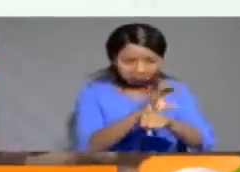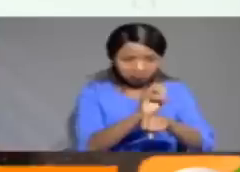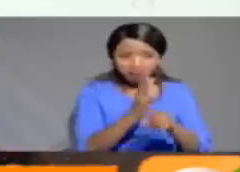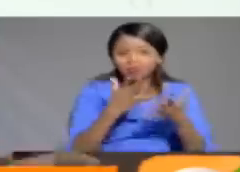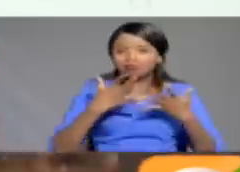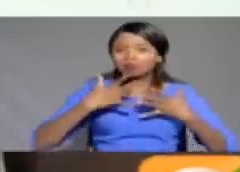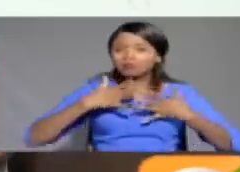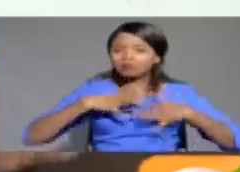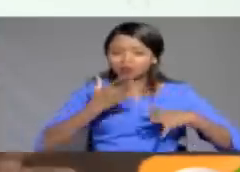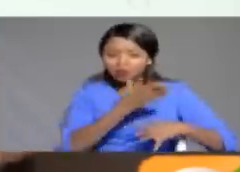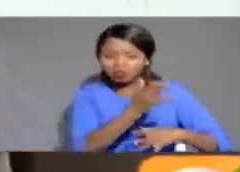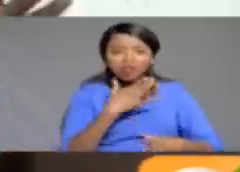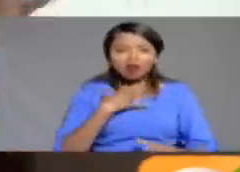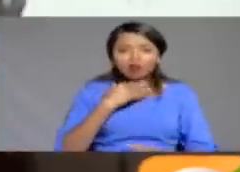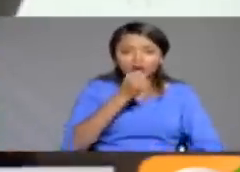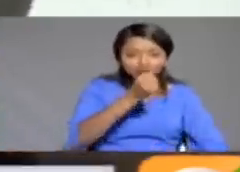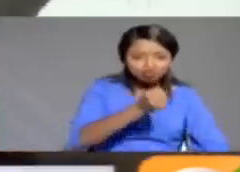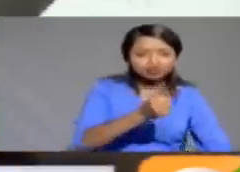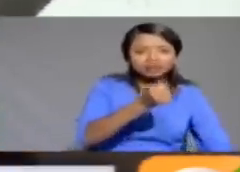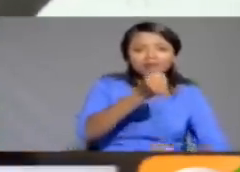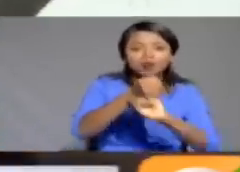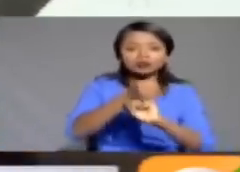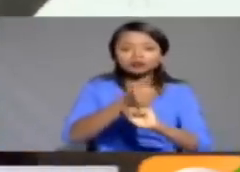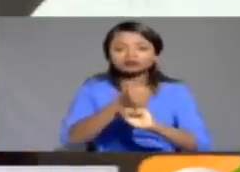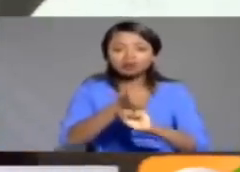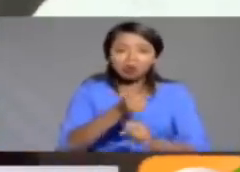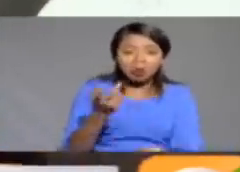wale watu wanataka kusimama na lonyinga kwa 2022.